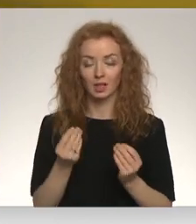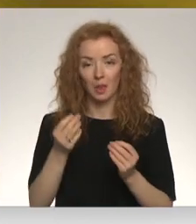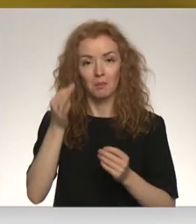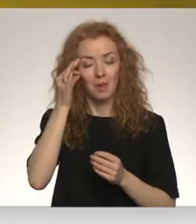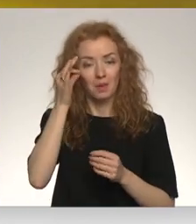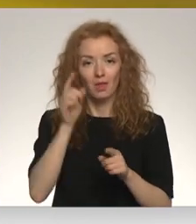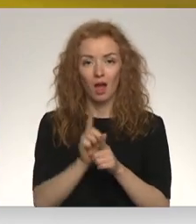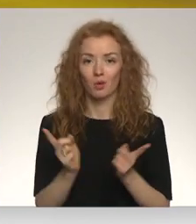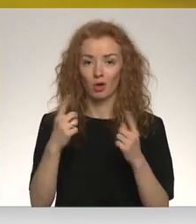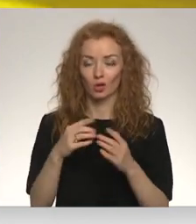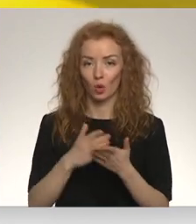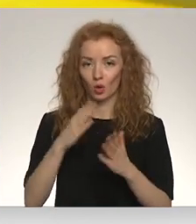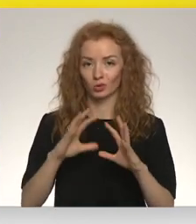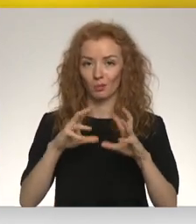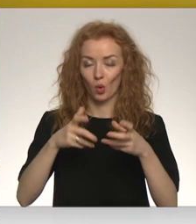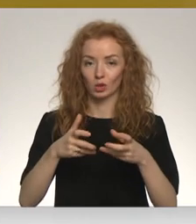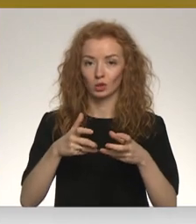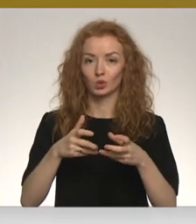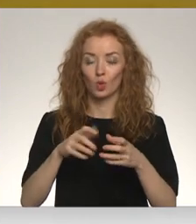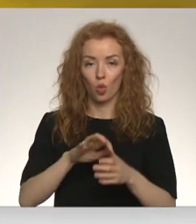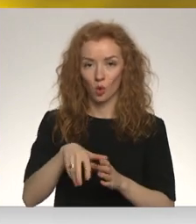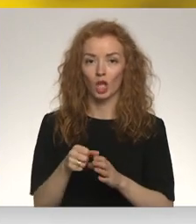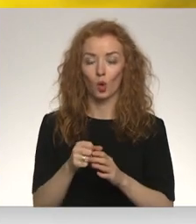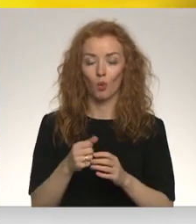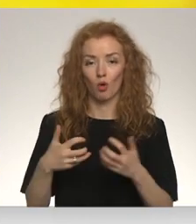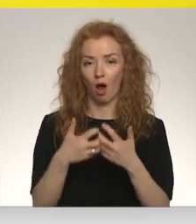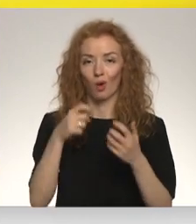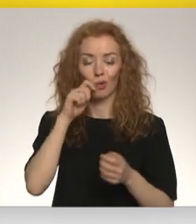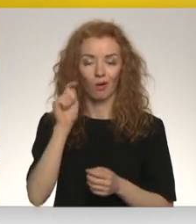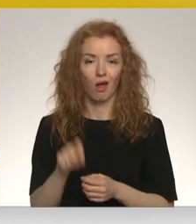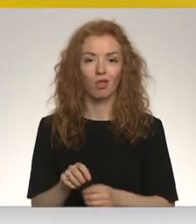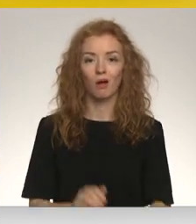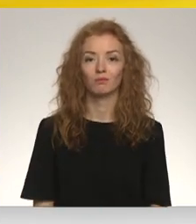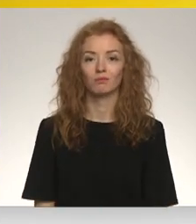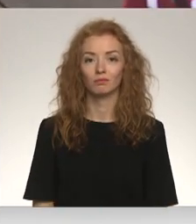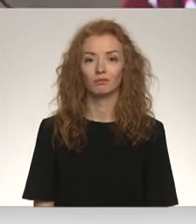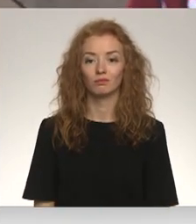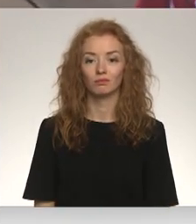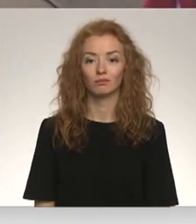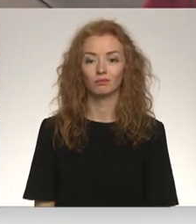pašlaik notiekošo starptautisko noziegumu karu Ukrainā. Vairāk Vita Anstrete.